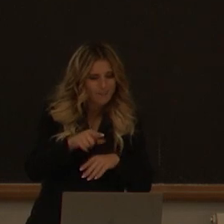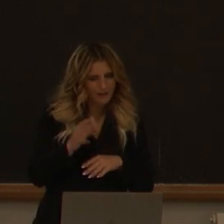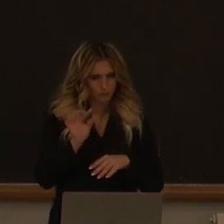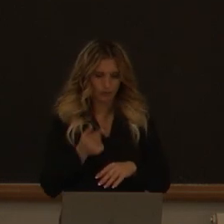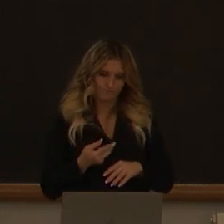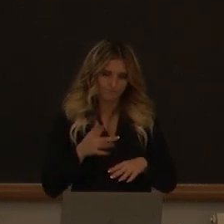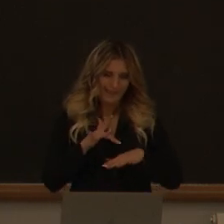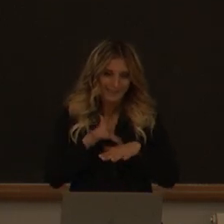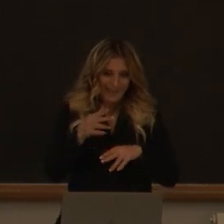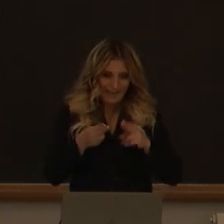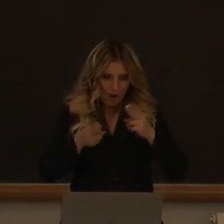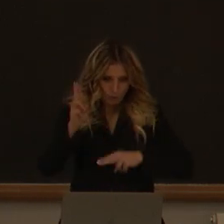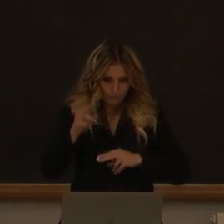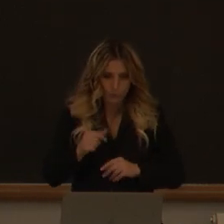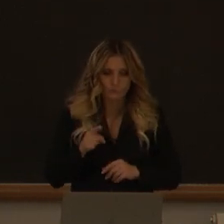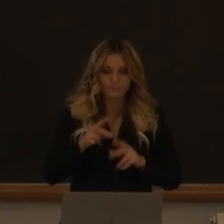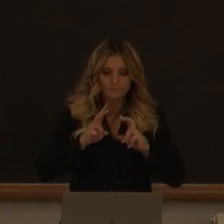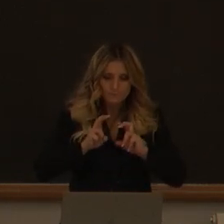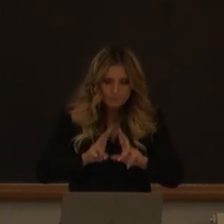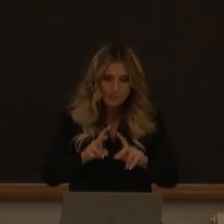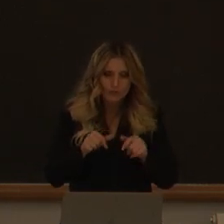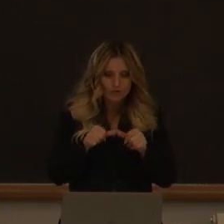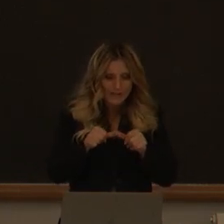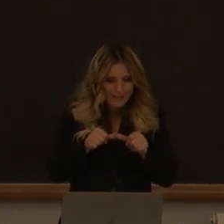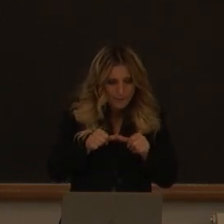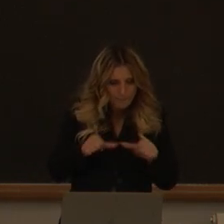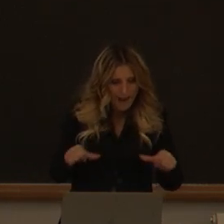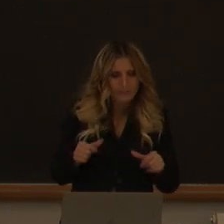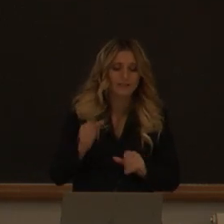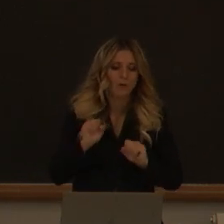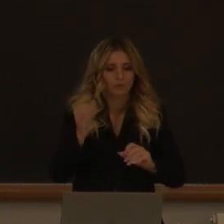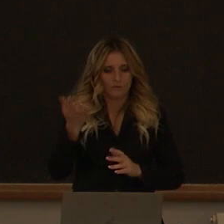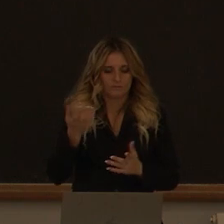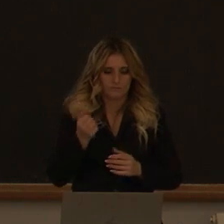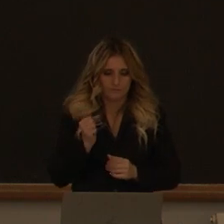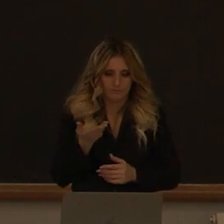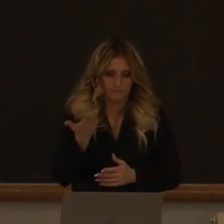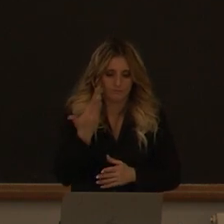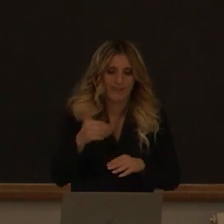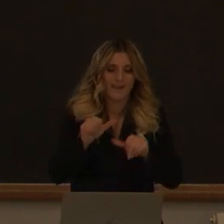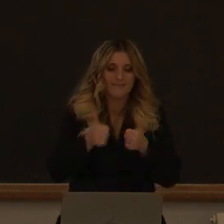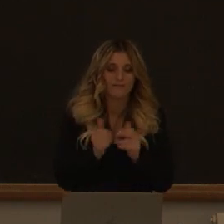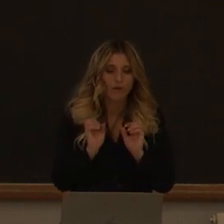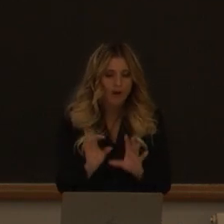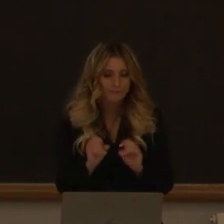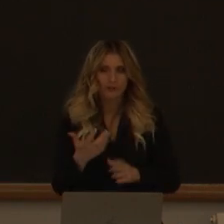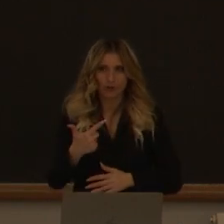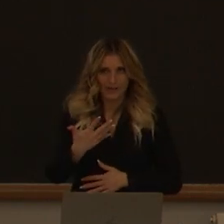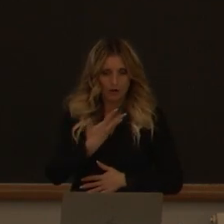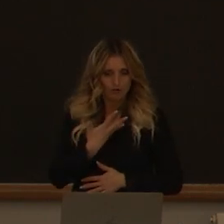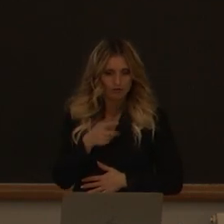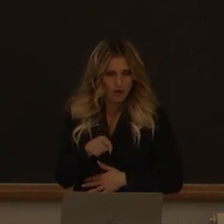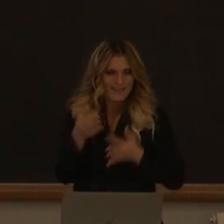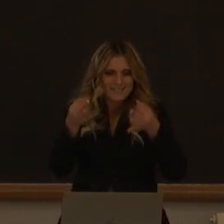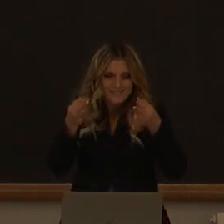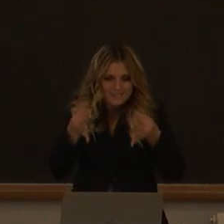dedicati anche alla ricerca di base o a quella, diciamo, che possono essere aspetti legati alla formazione, abbiamo